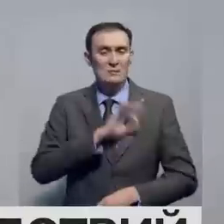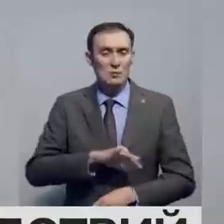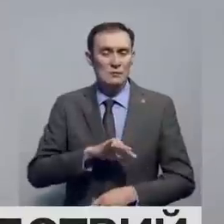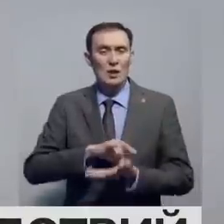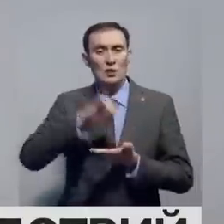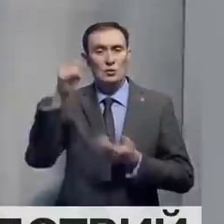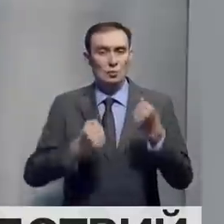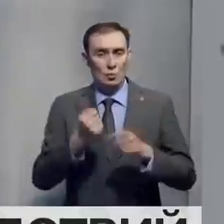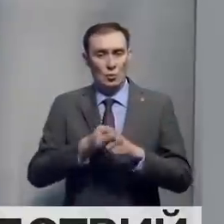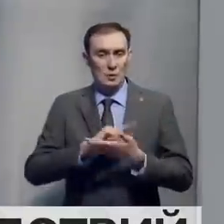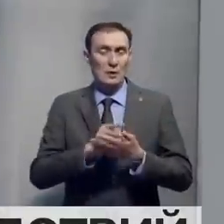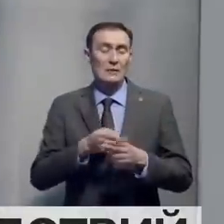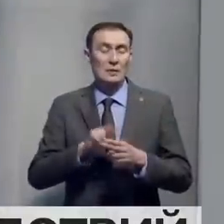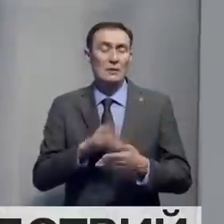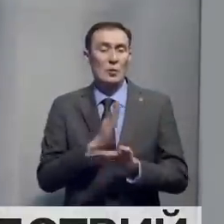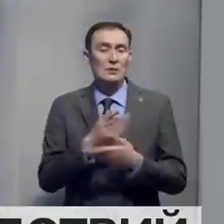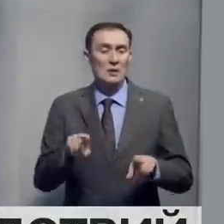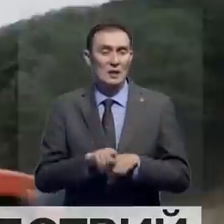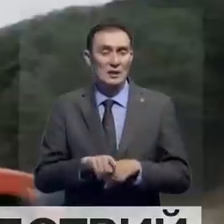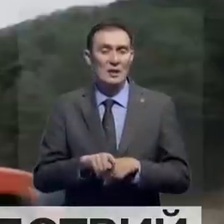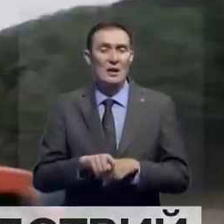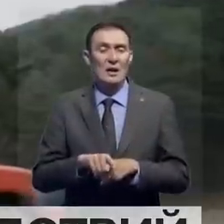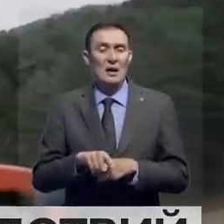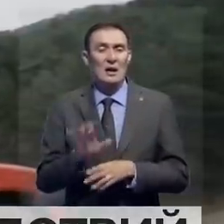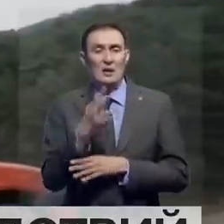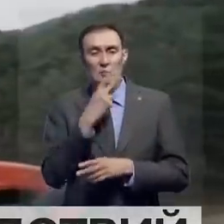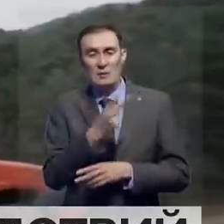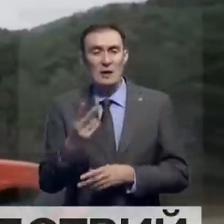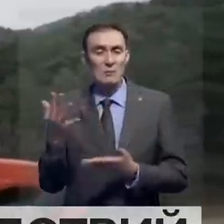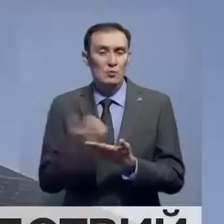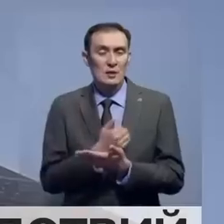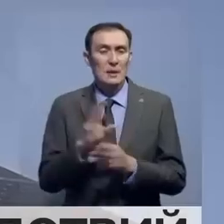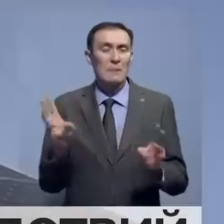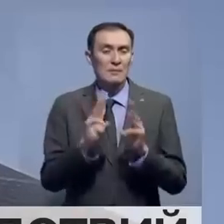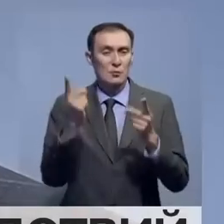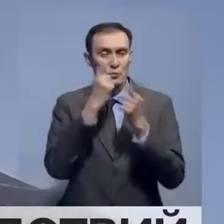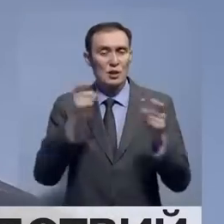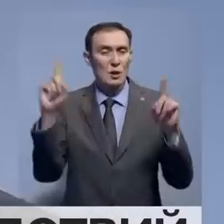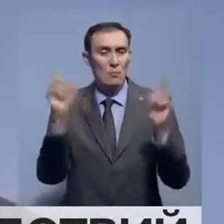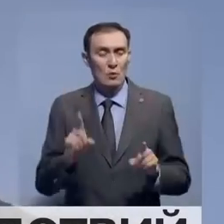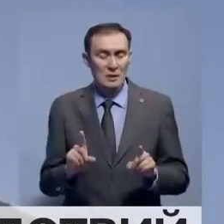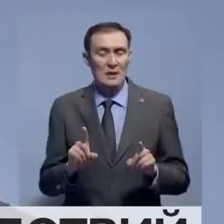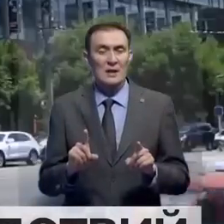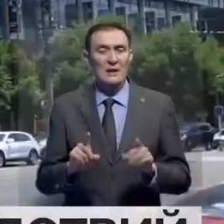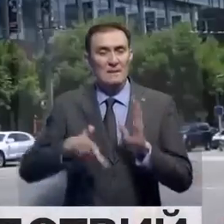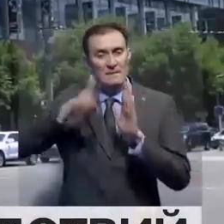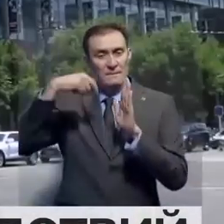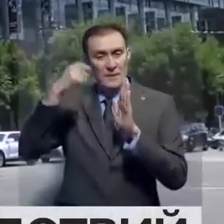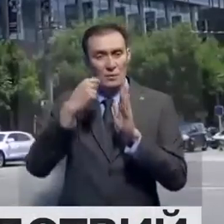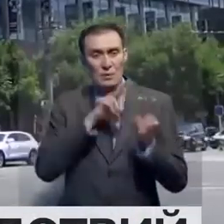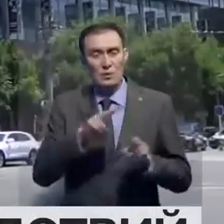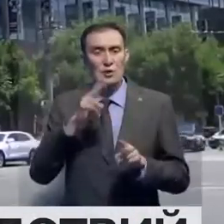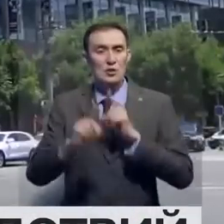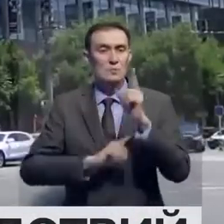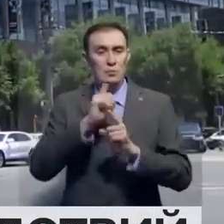дроны на вооружении сотрудников находятся также инфракрасные радары для обнаружения Пожаров и предупреждения молний система видеонаблюдений и